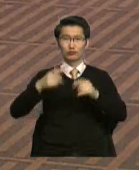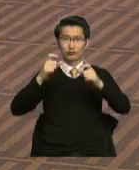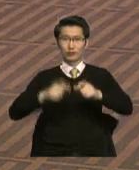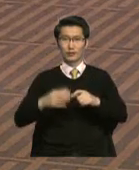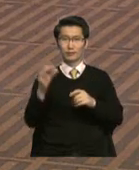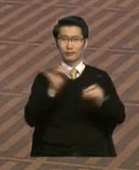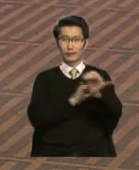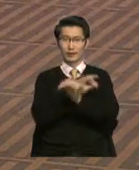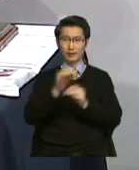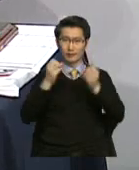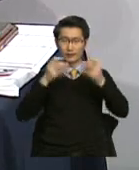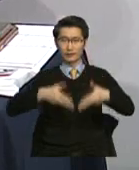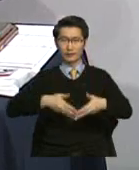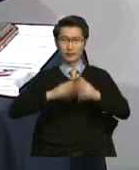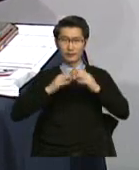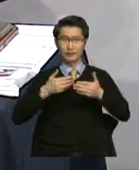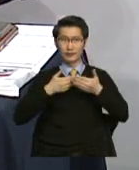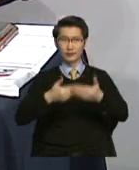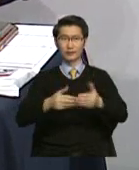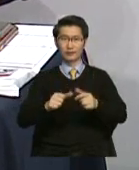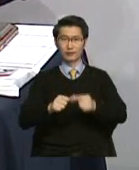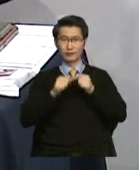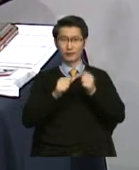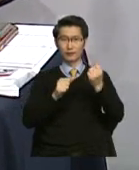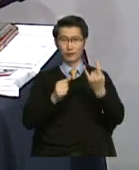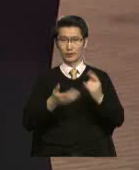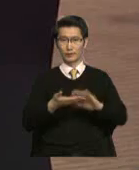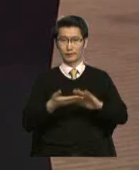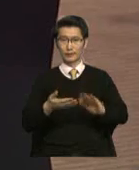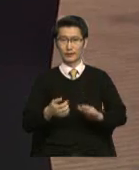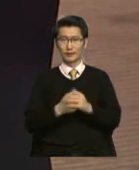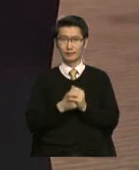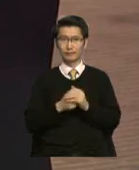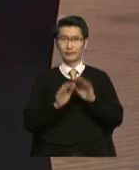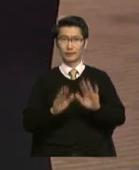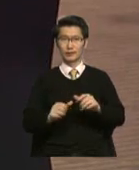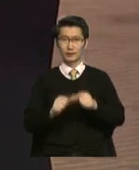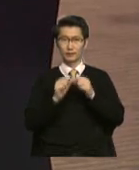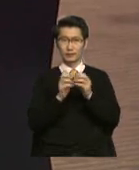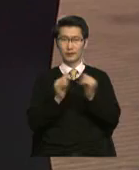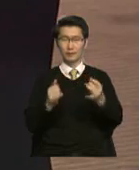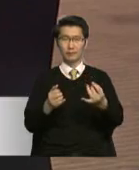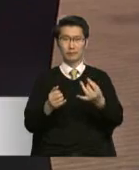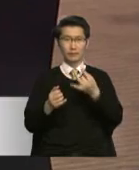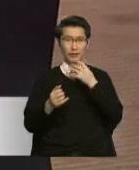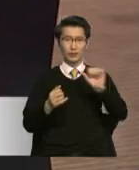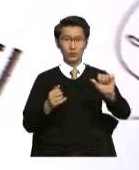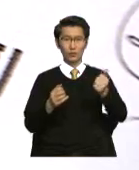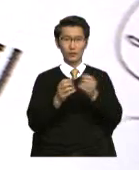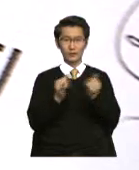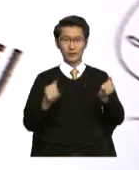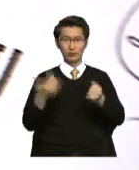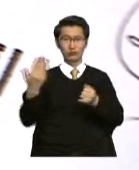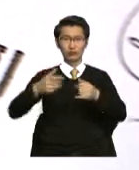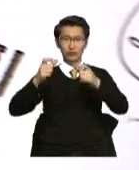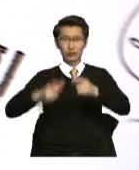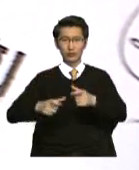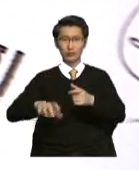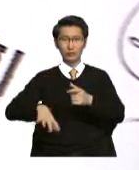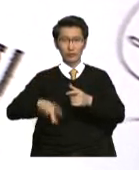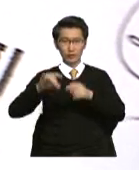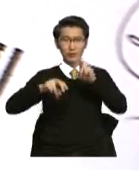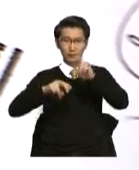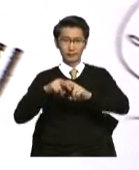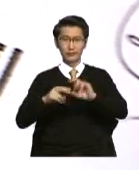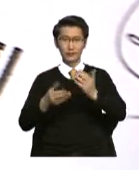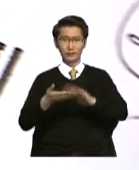백화점이 새로 들어서면서 진행된 채용박람회 입니다 이번에 채용되는 이놈 마누 100 명인데 구루 지역 주민이 우선채용